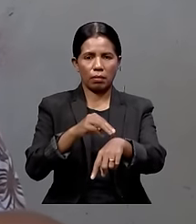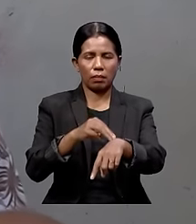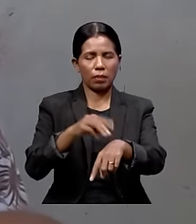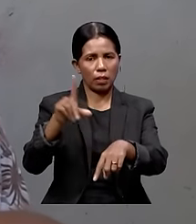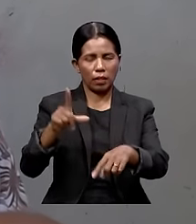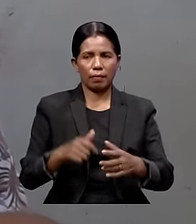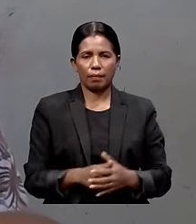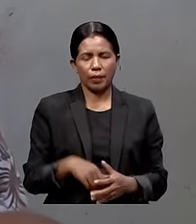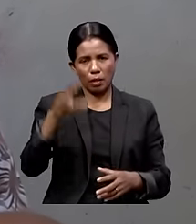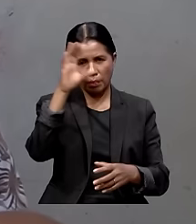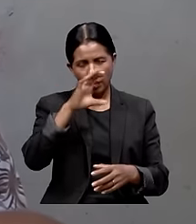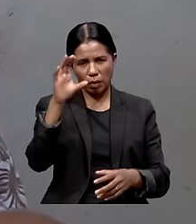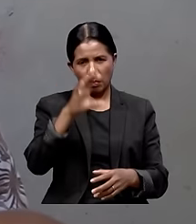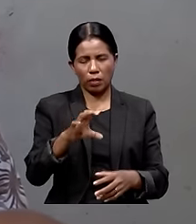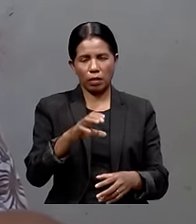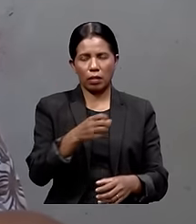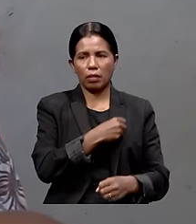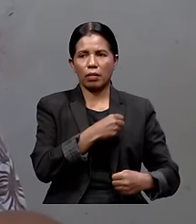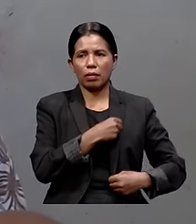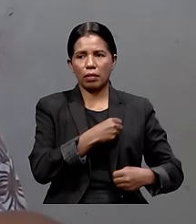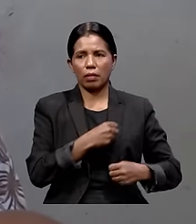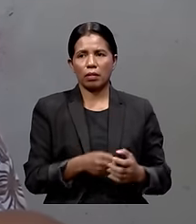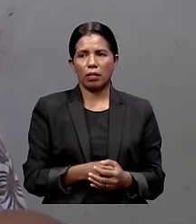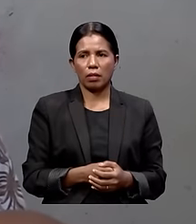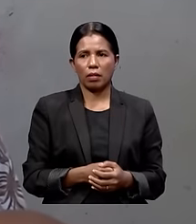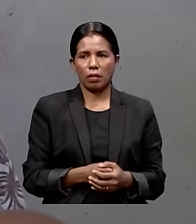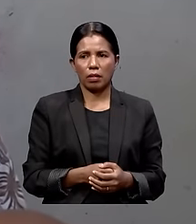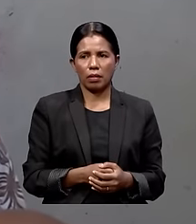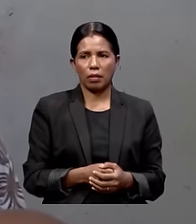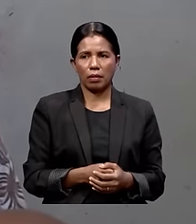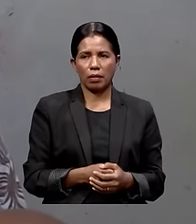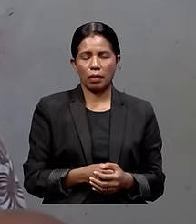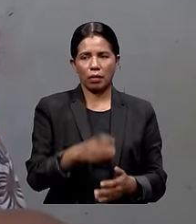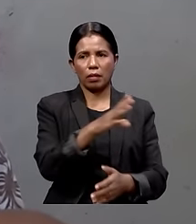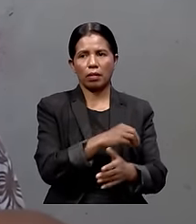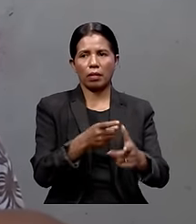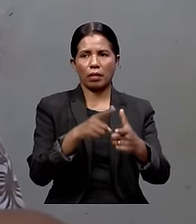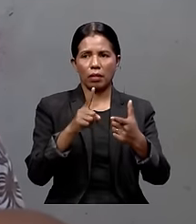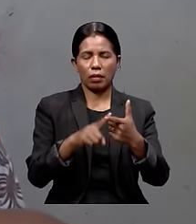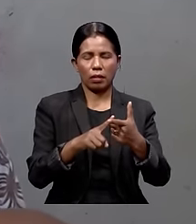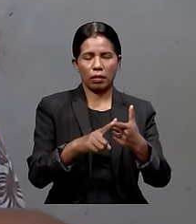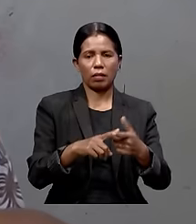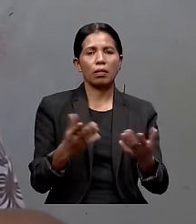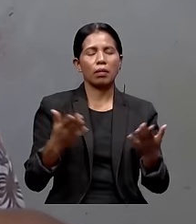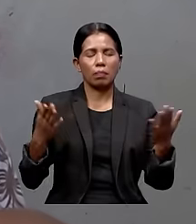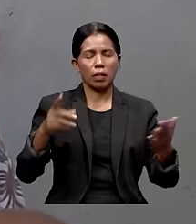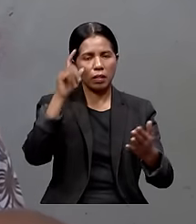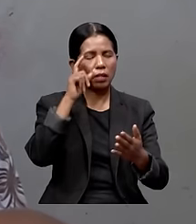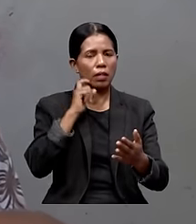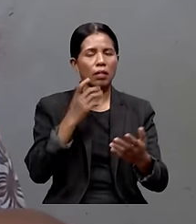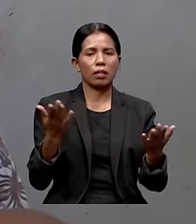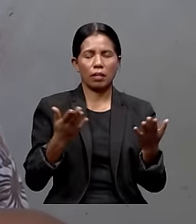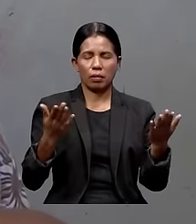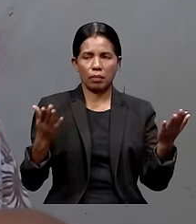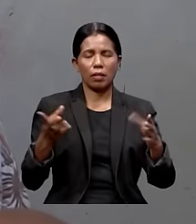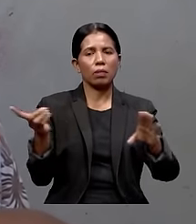ona. Wah, ibu, mana bapa fungsu, mana bapa sana na, dokumen tu si